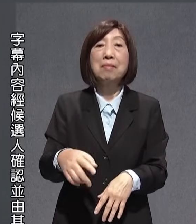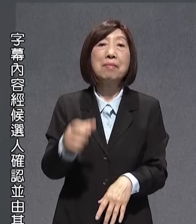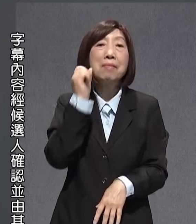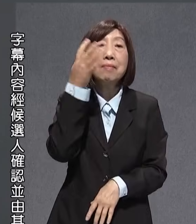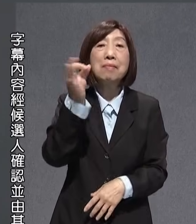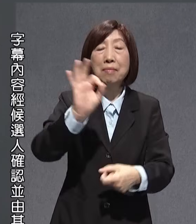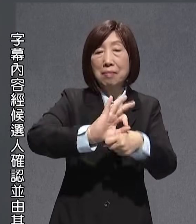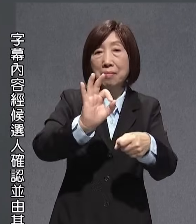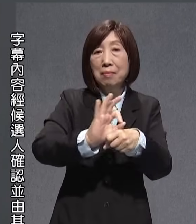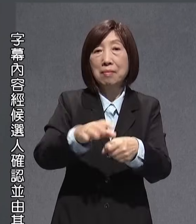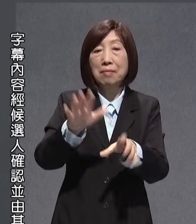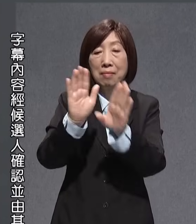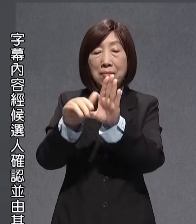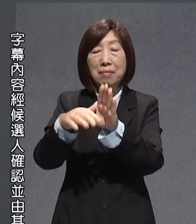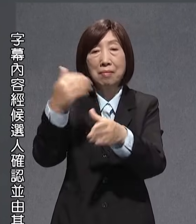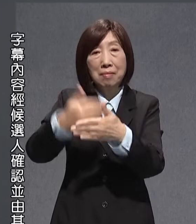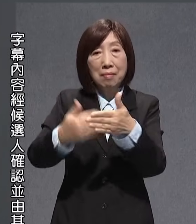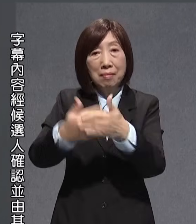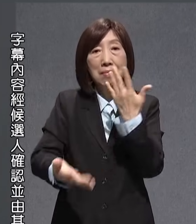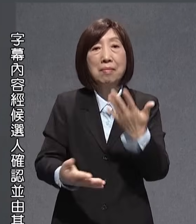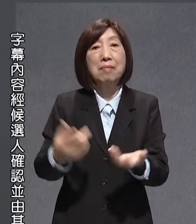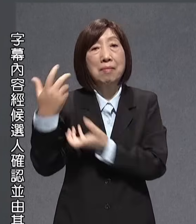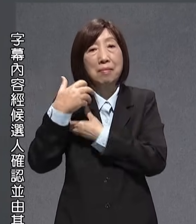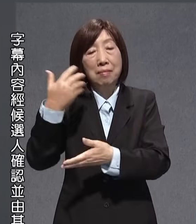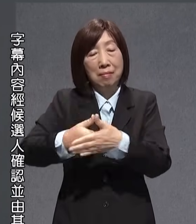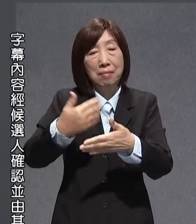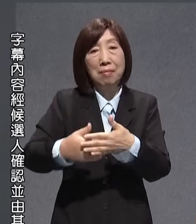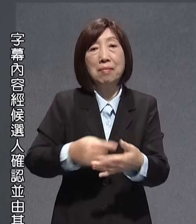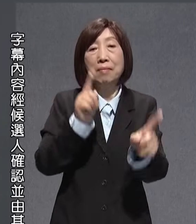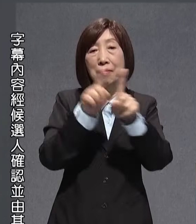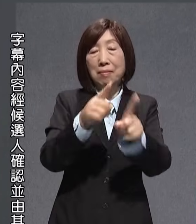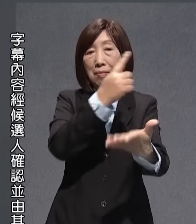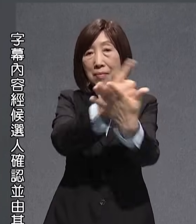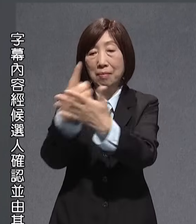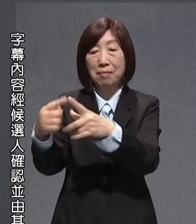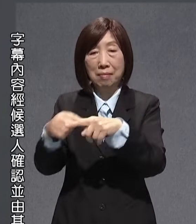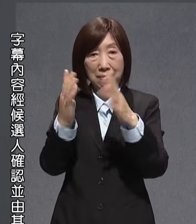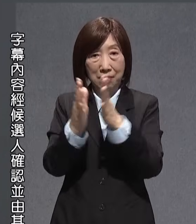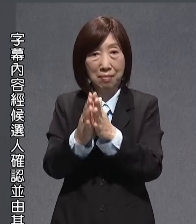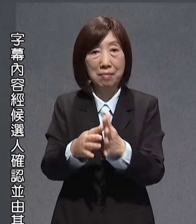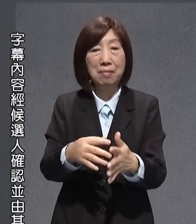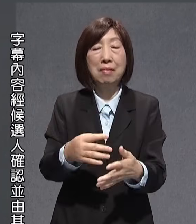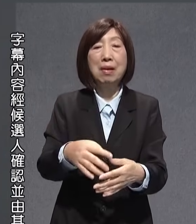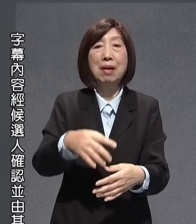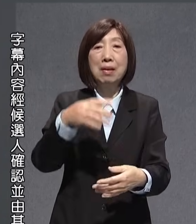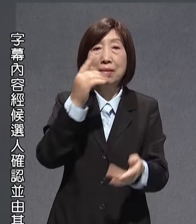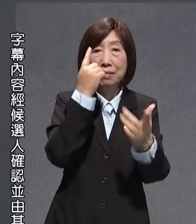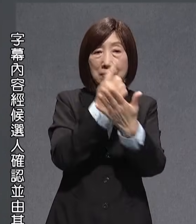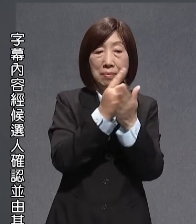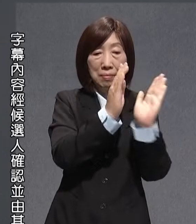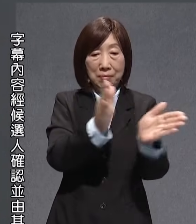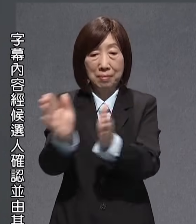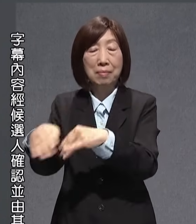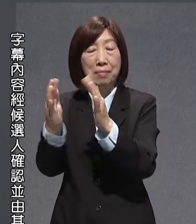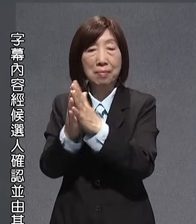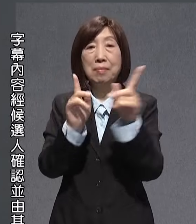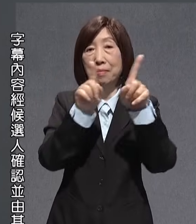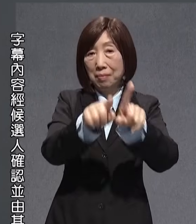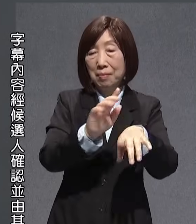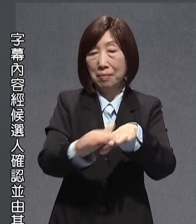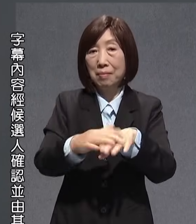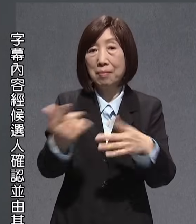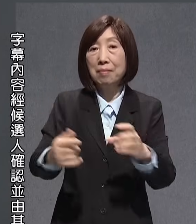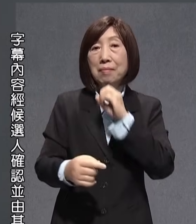税少负担陪伴每一个人走过人生每一个阶段。第一个，我会推